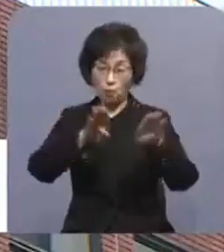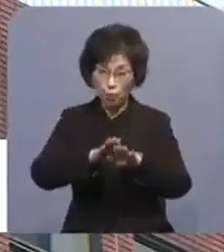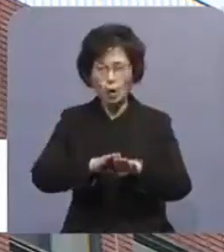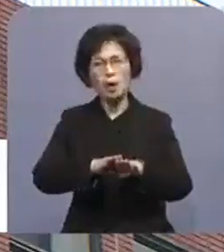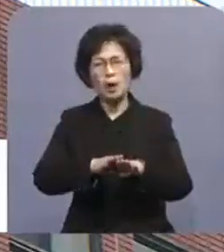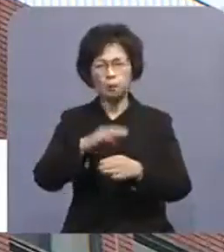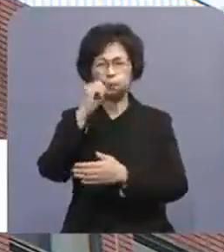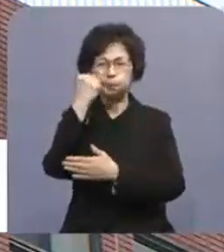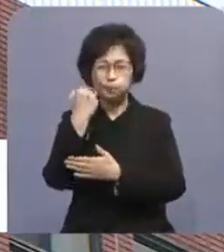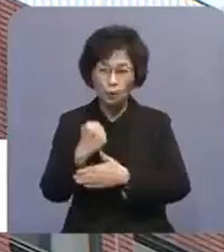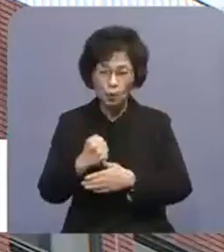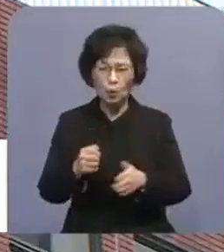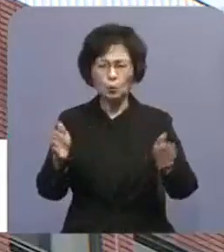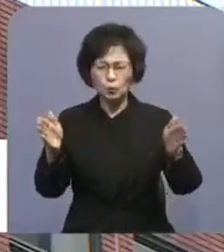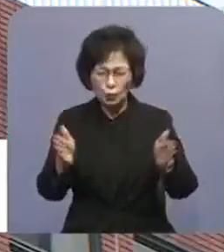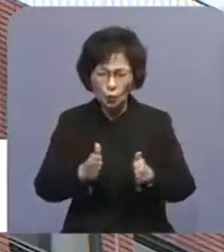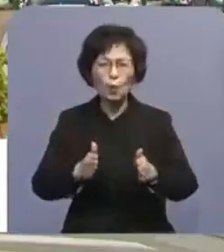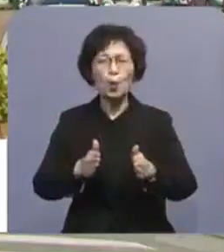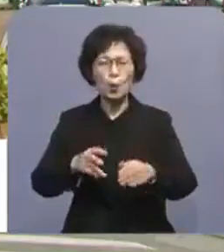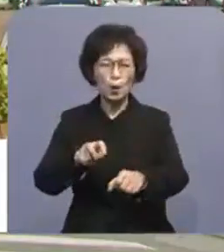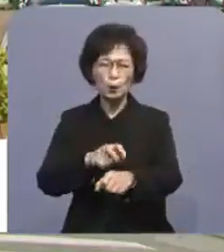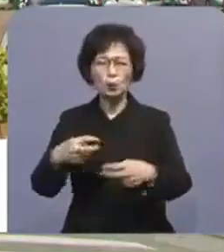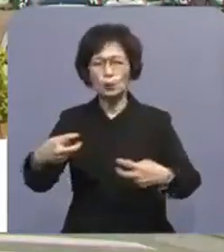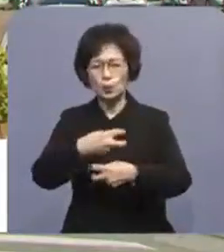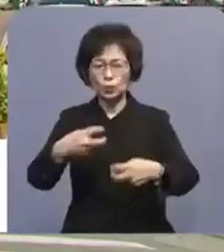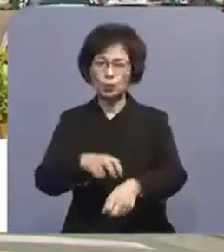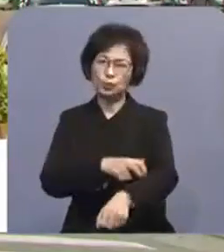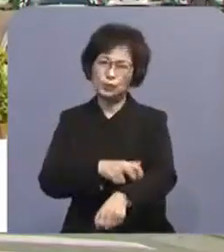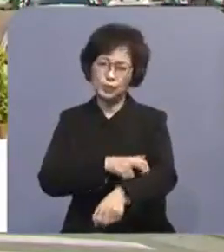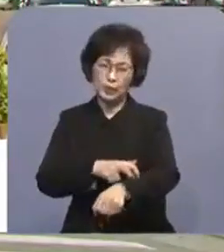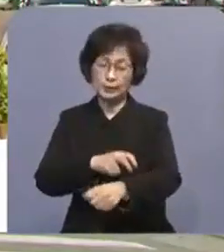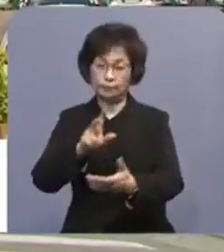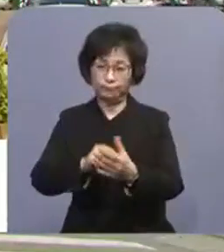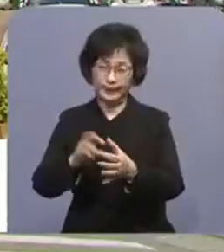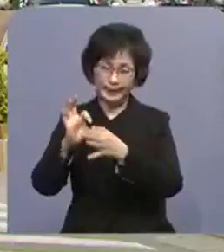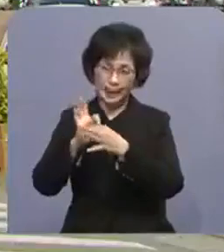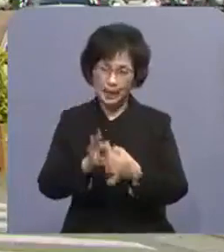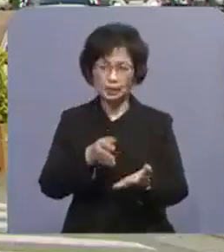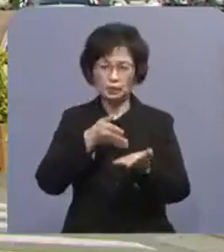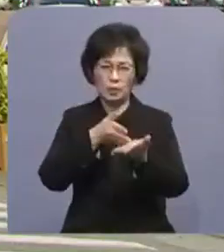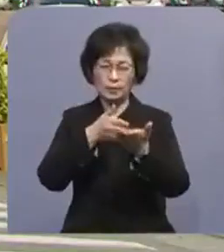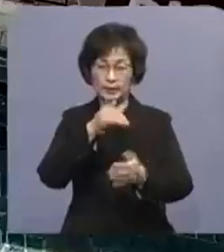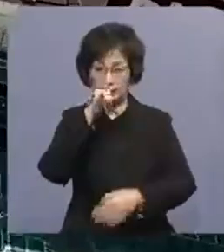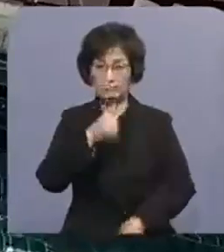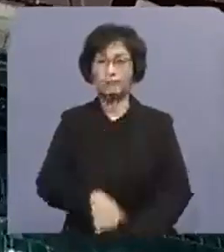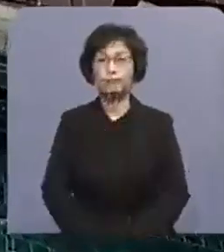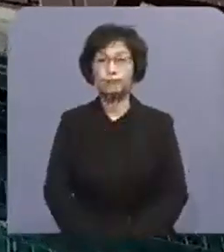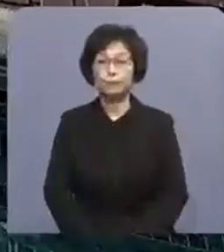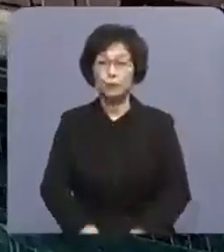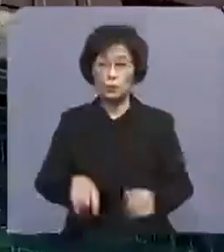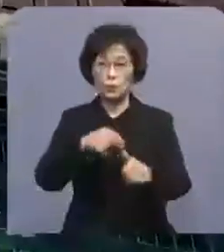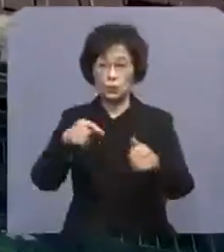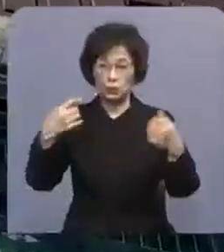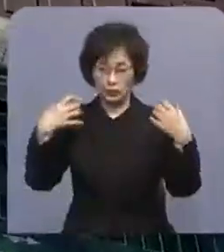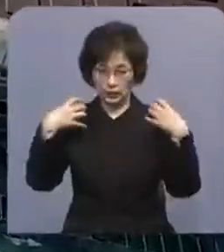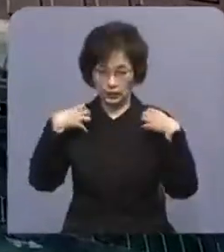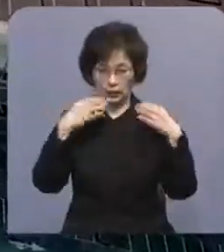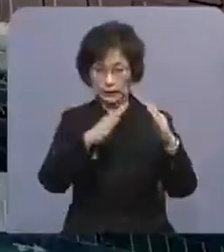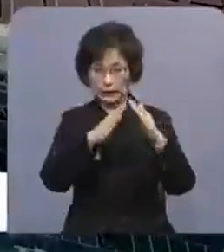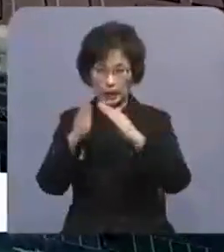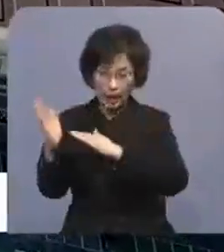건물이 낡은 데다 공간도 좁고 접근성이 떨어진다는 문제가 계속 제기돼 왔습니다. 교육청의 청사